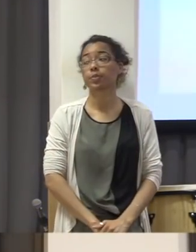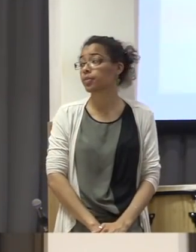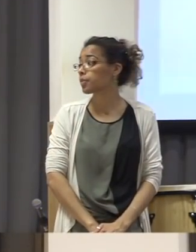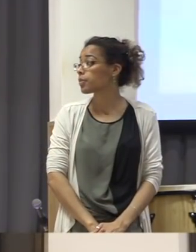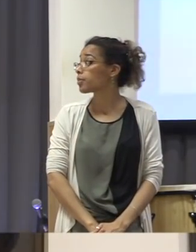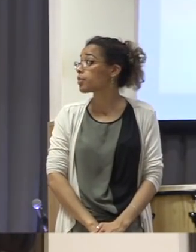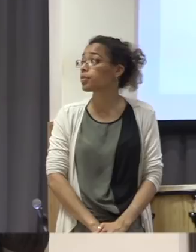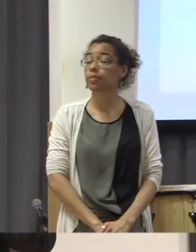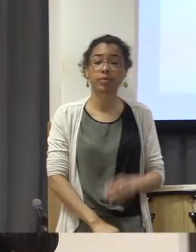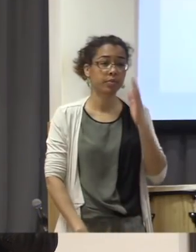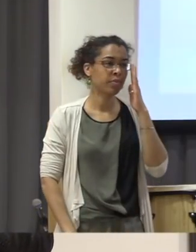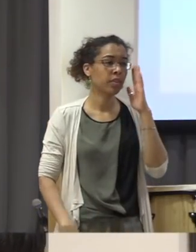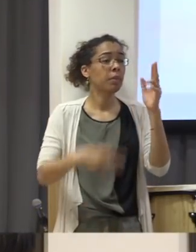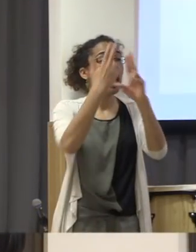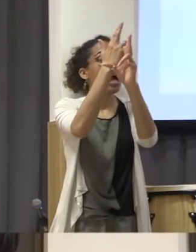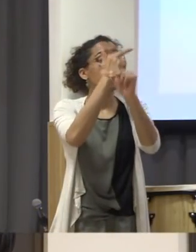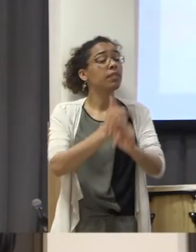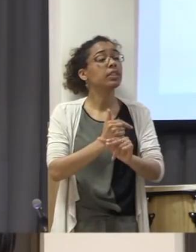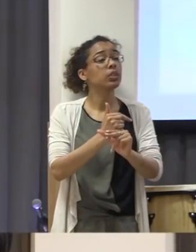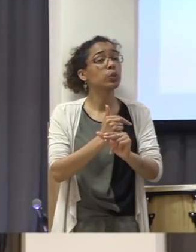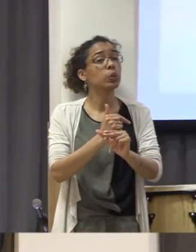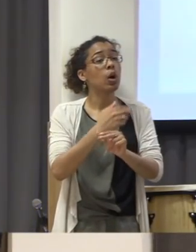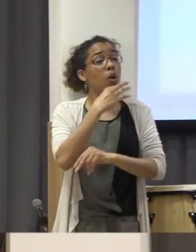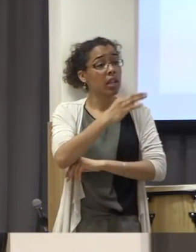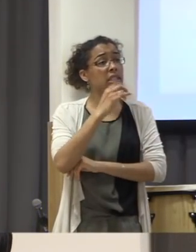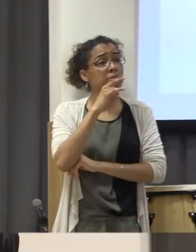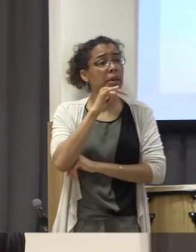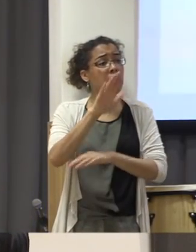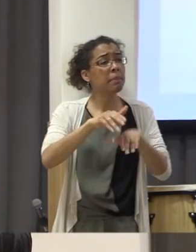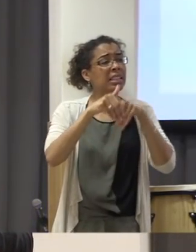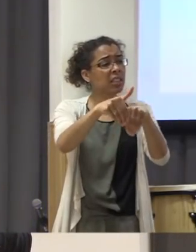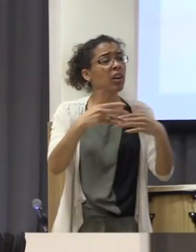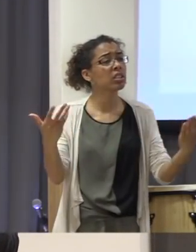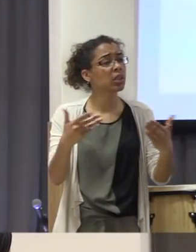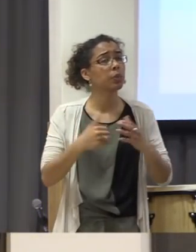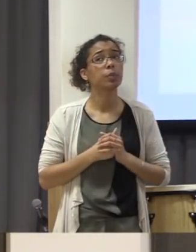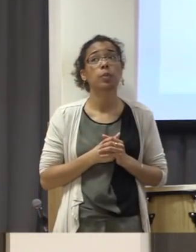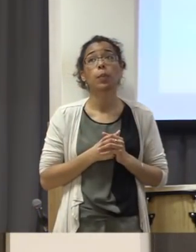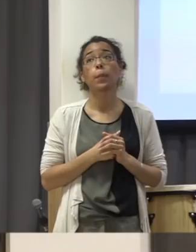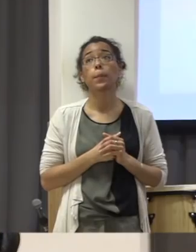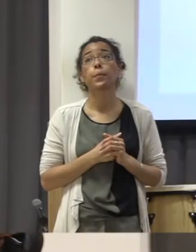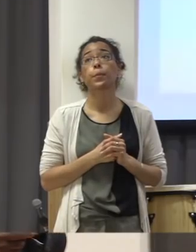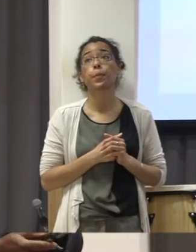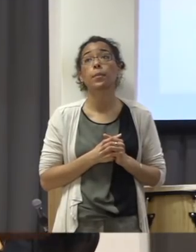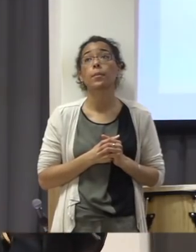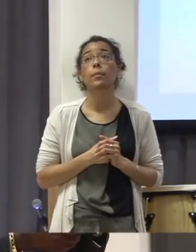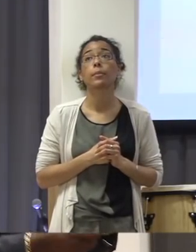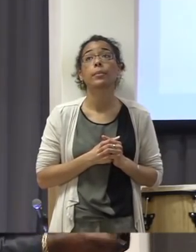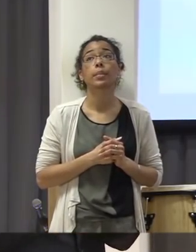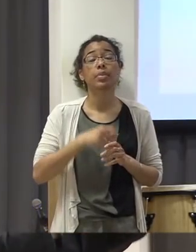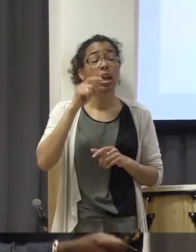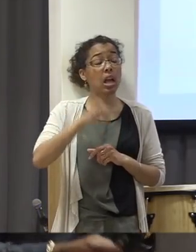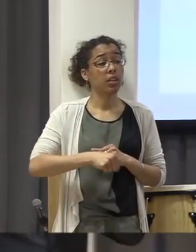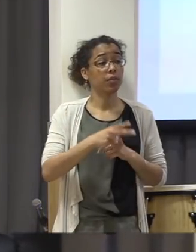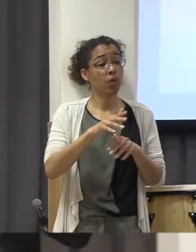Merci. Voilà la définition. On a parlé de la persévérance. C'est quoi la persévérance? Il faut comprendre qu'il faut persévérer,